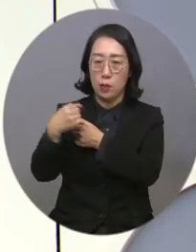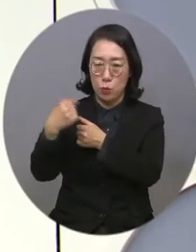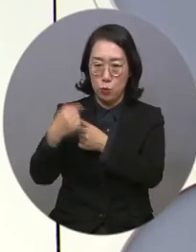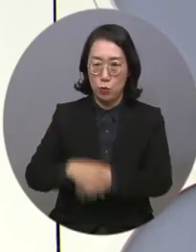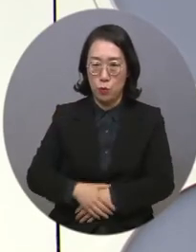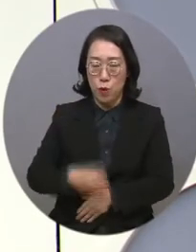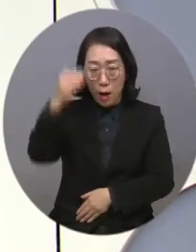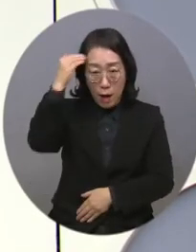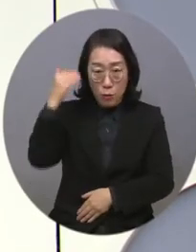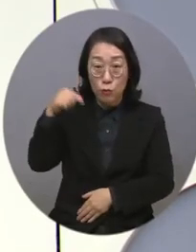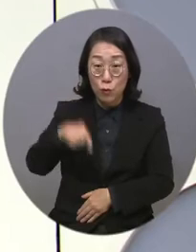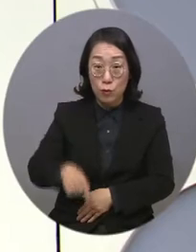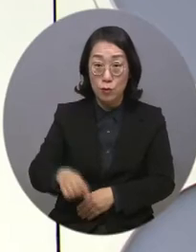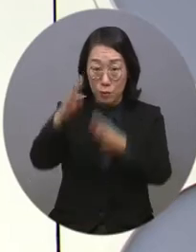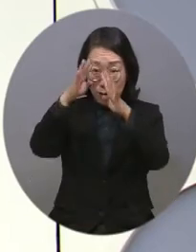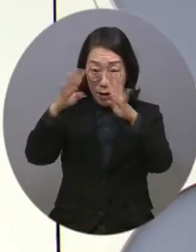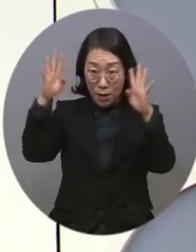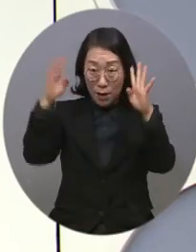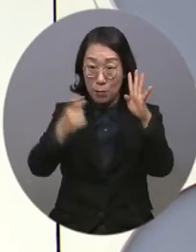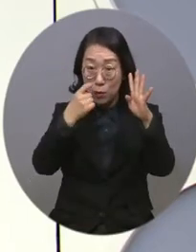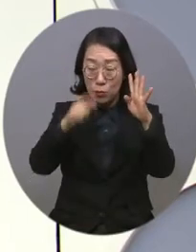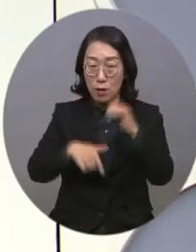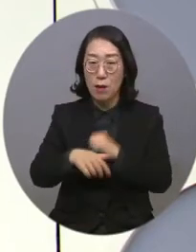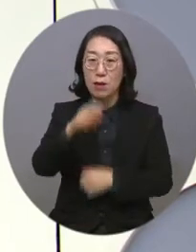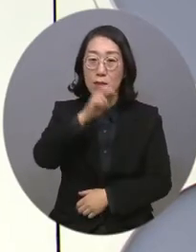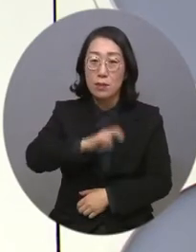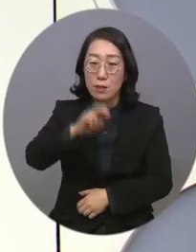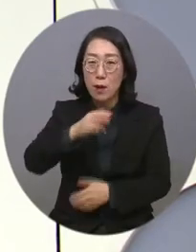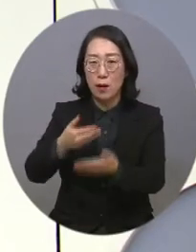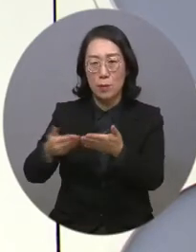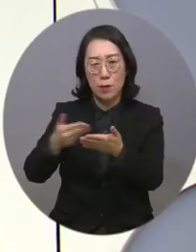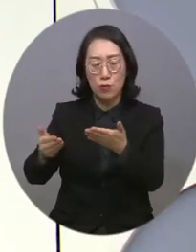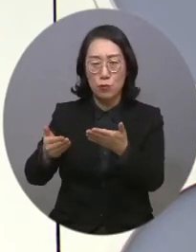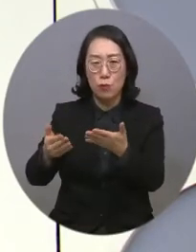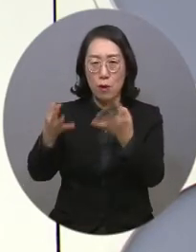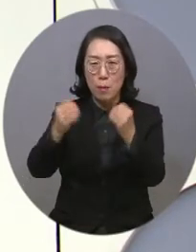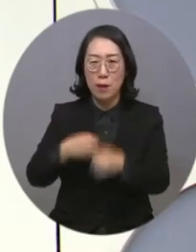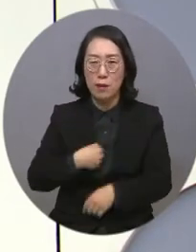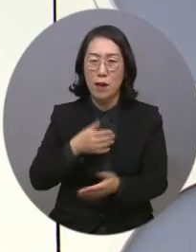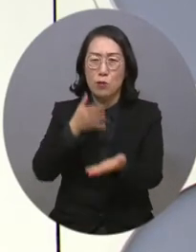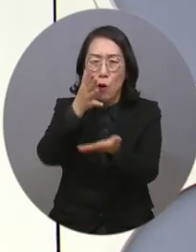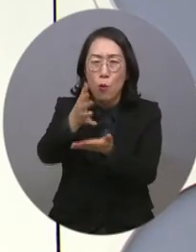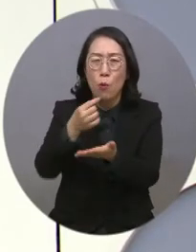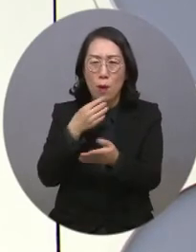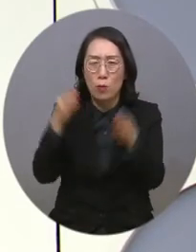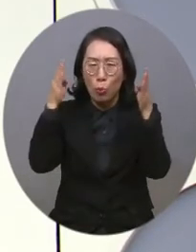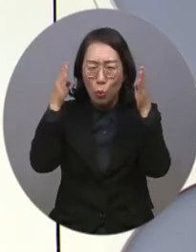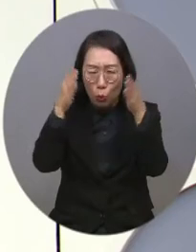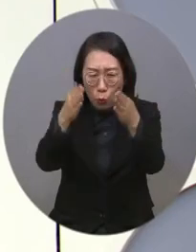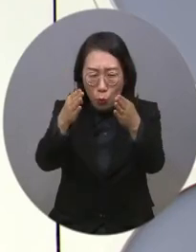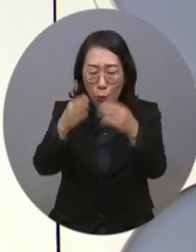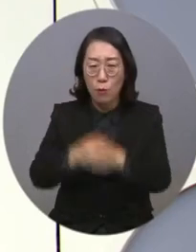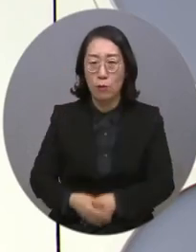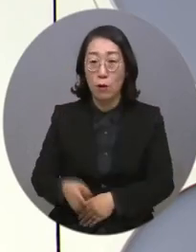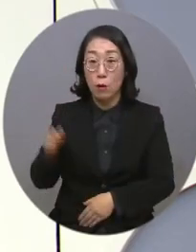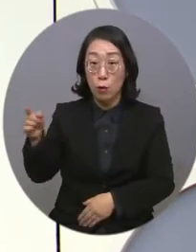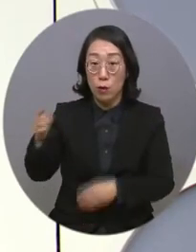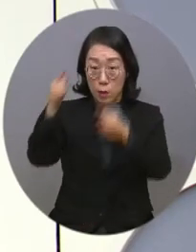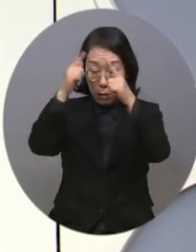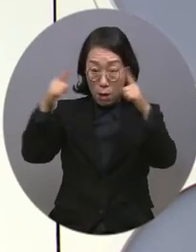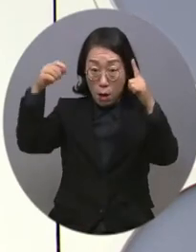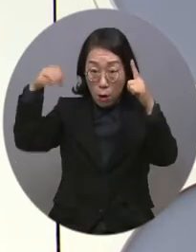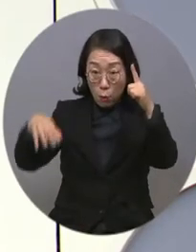사실 한국에서 대학 교육에서는 음악이라든가 미술에 대해서 접할 기회가 자기 전공을 하지 않으면 적은데 미국에서는 대학원이었지만은 그런데